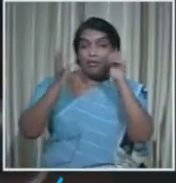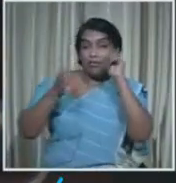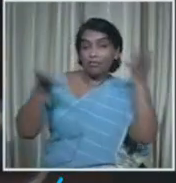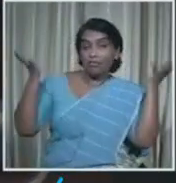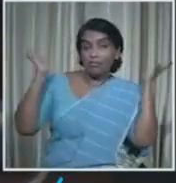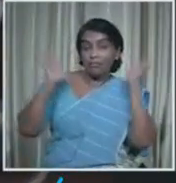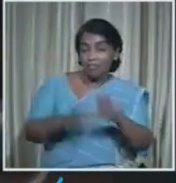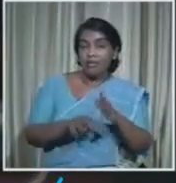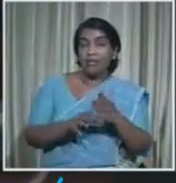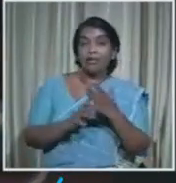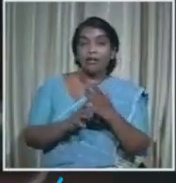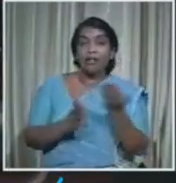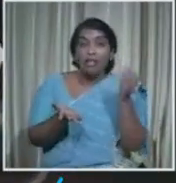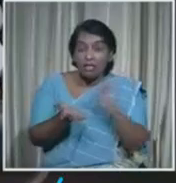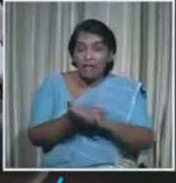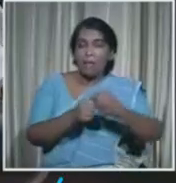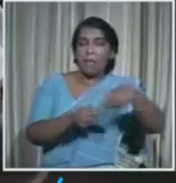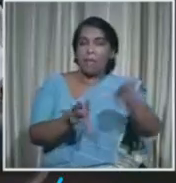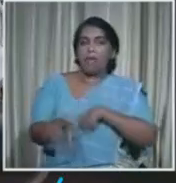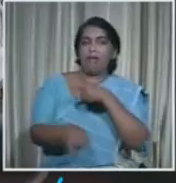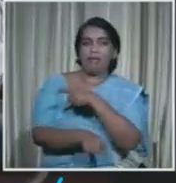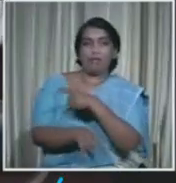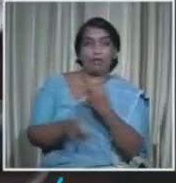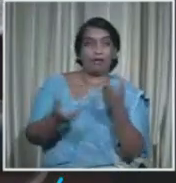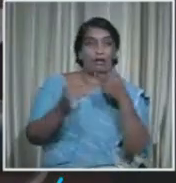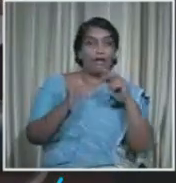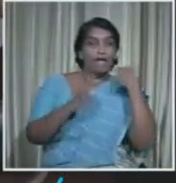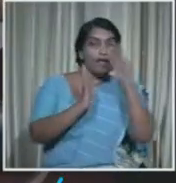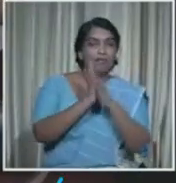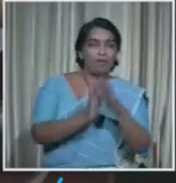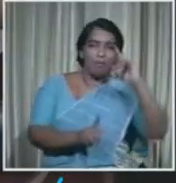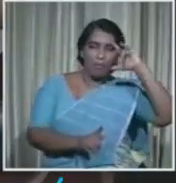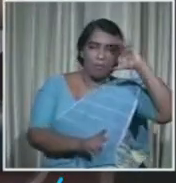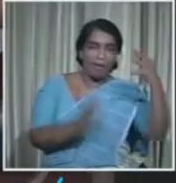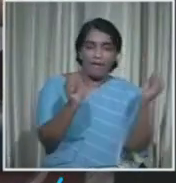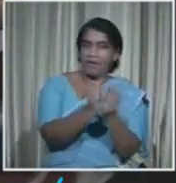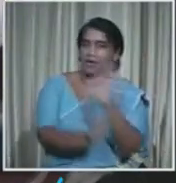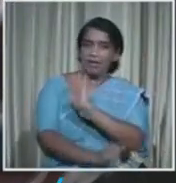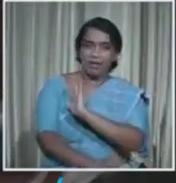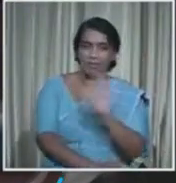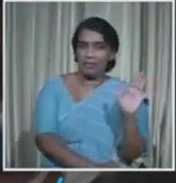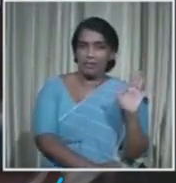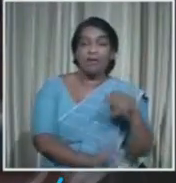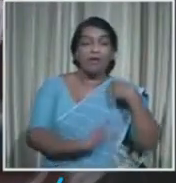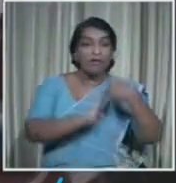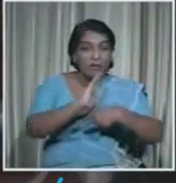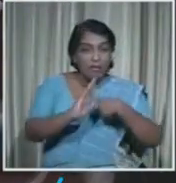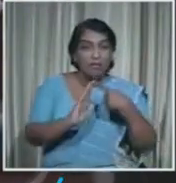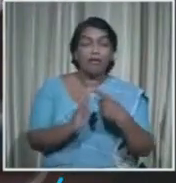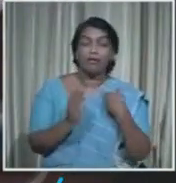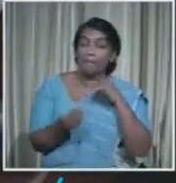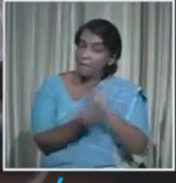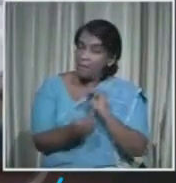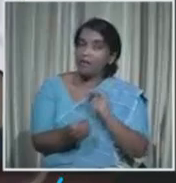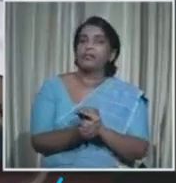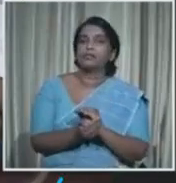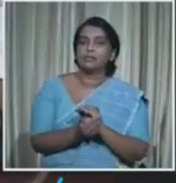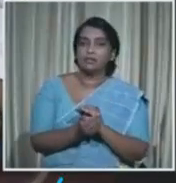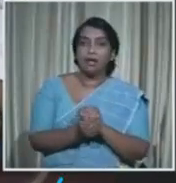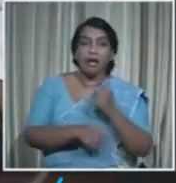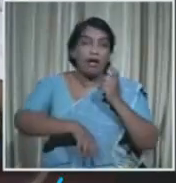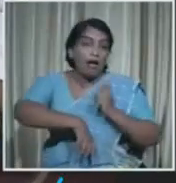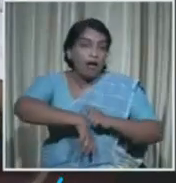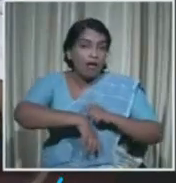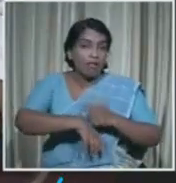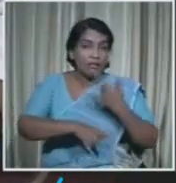වෙන්න තවත් එක හේතුවක් ඒක මෝඩ වැඩ කරගන්න එපා මේ රට අපි රැකගනිමු